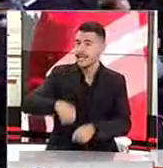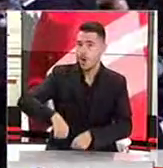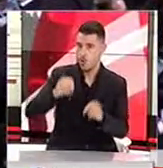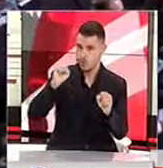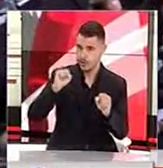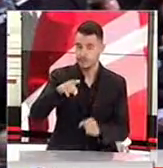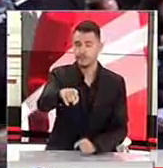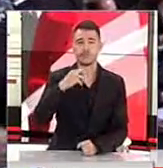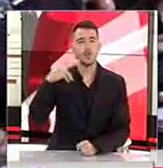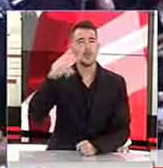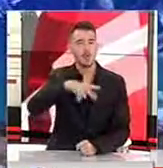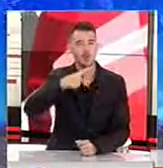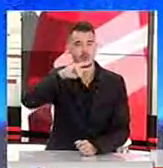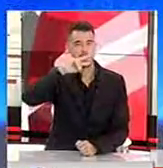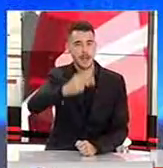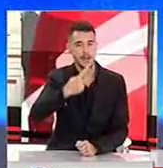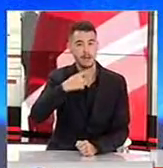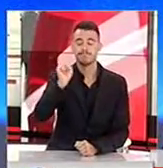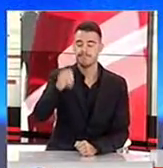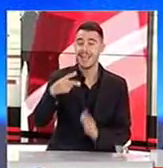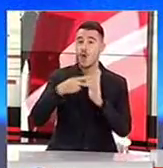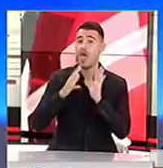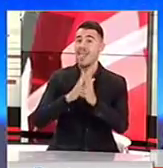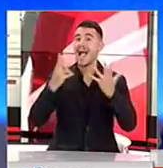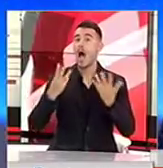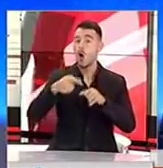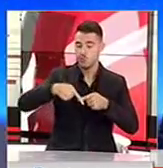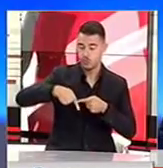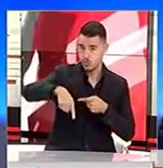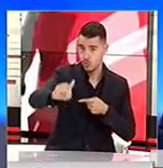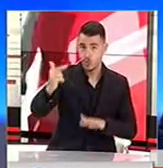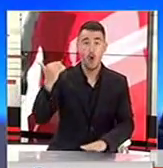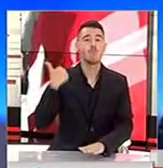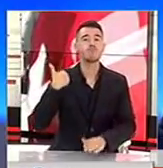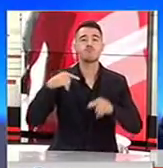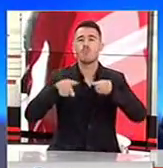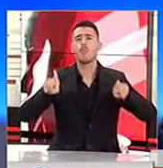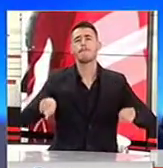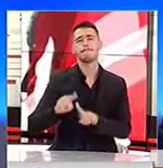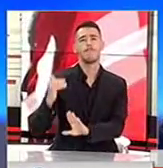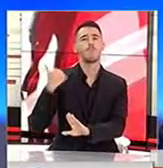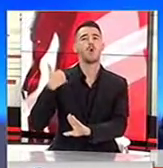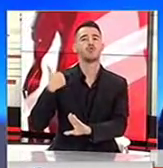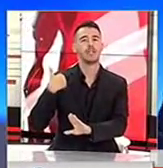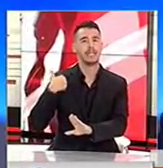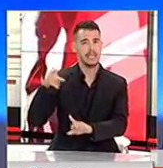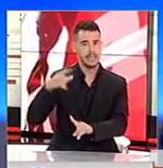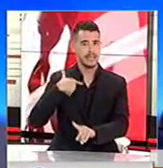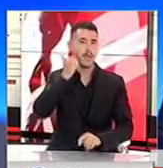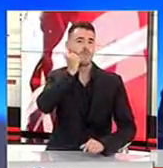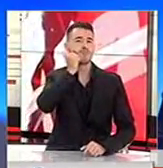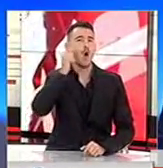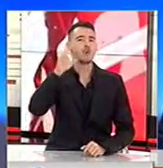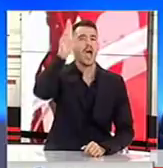2018 και να συναντηθώ με τον πρόεδρο Πούτιν. Γνωρίζετε ότι το προηγούμενο διάστημα οι σχέσεις